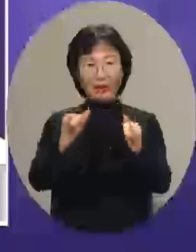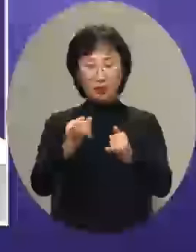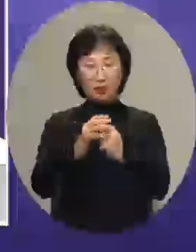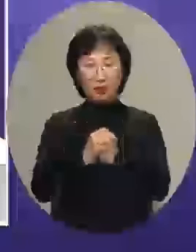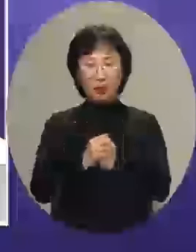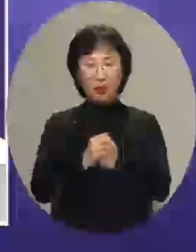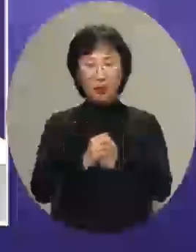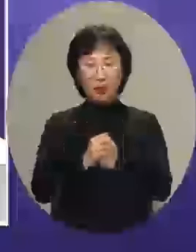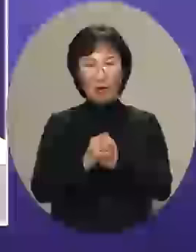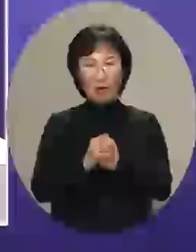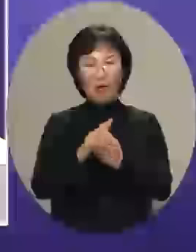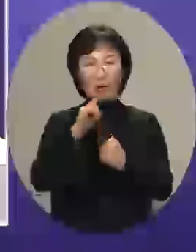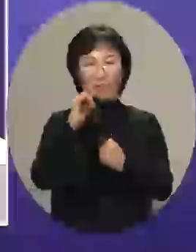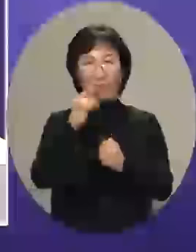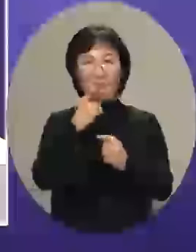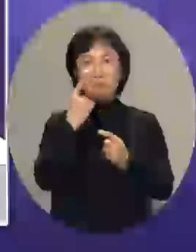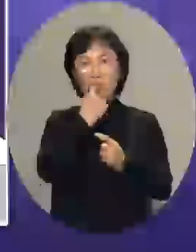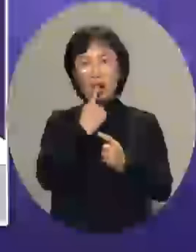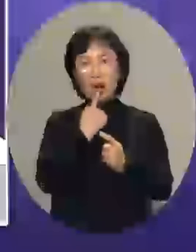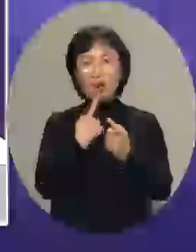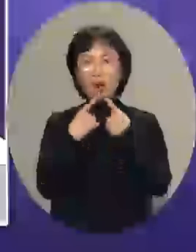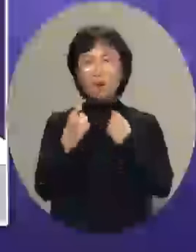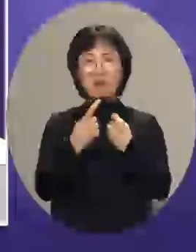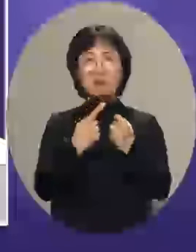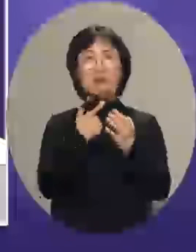모자라서 이제는 말로 협박까지 했어요.